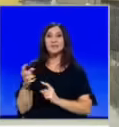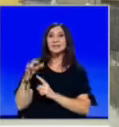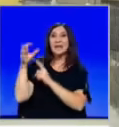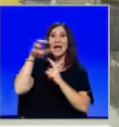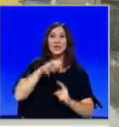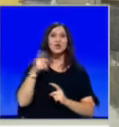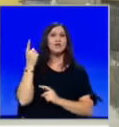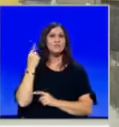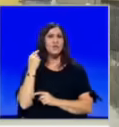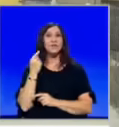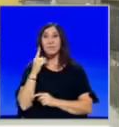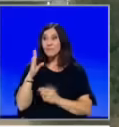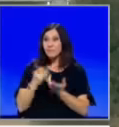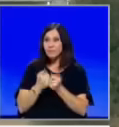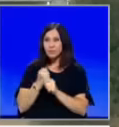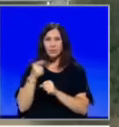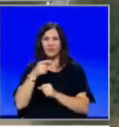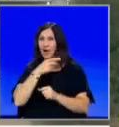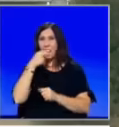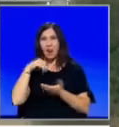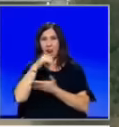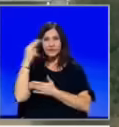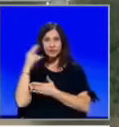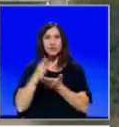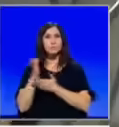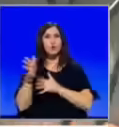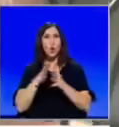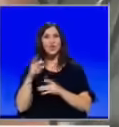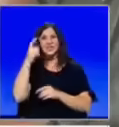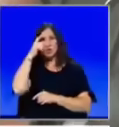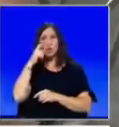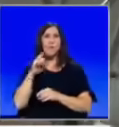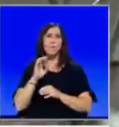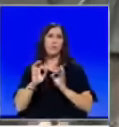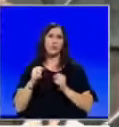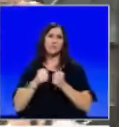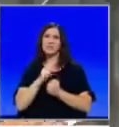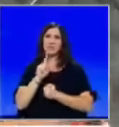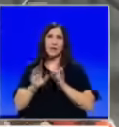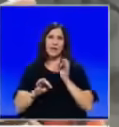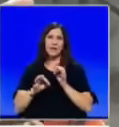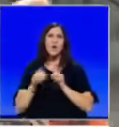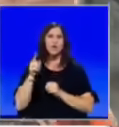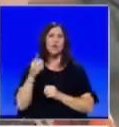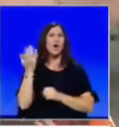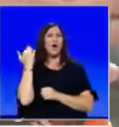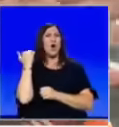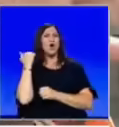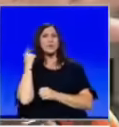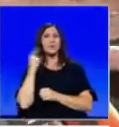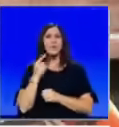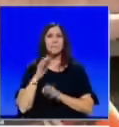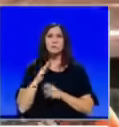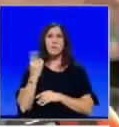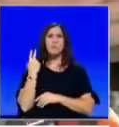летище. Според хората в Черняво, инциденти подобни на този не са рядкост. Ето тук онзи ден, може би преди две седмици, ето